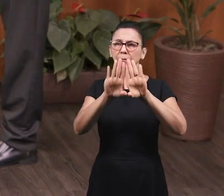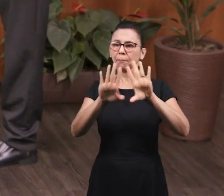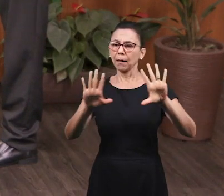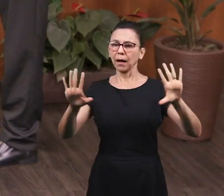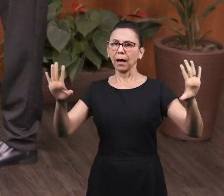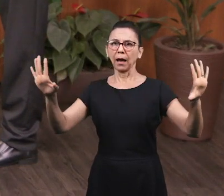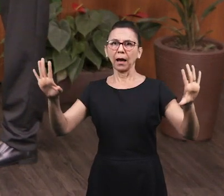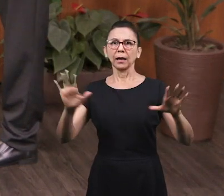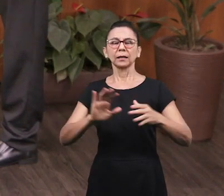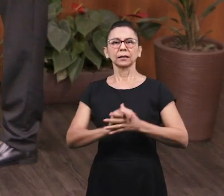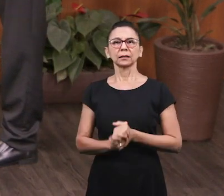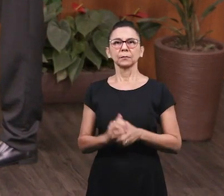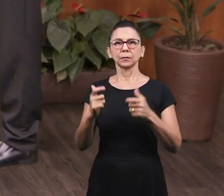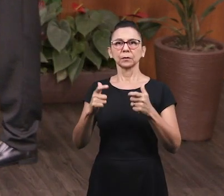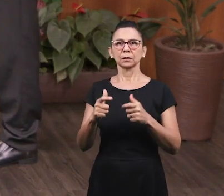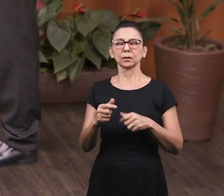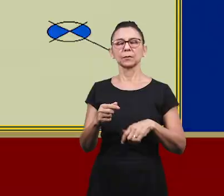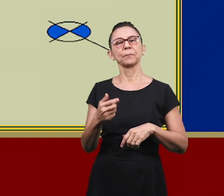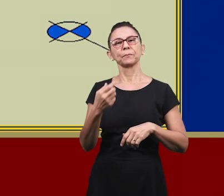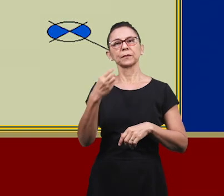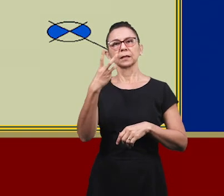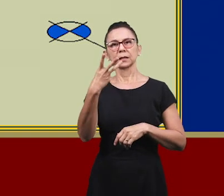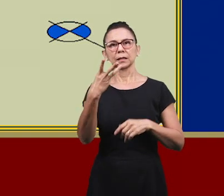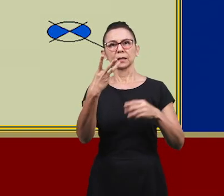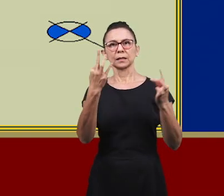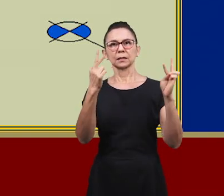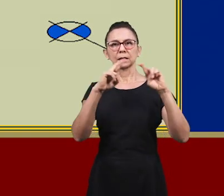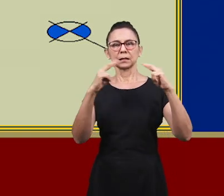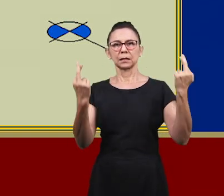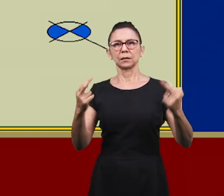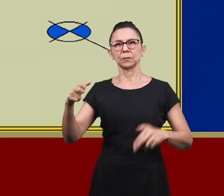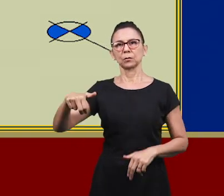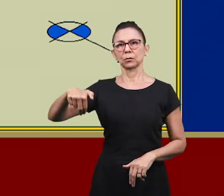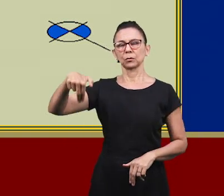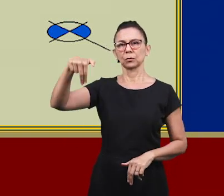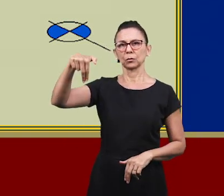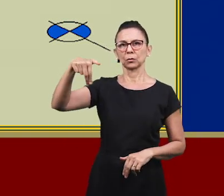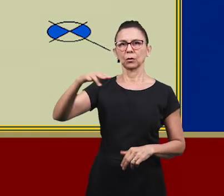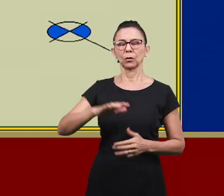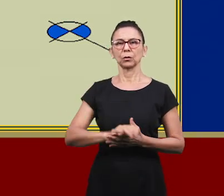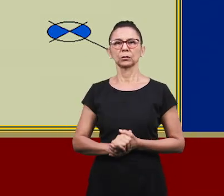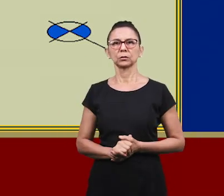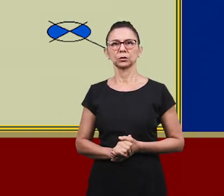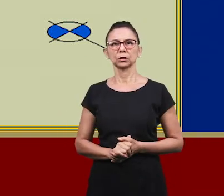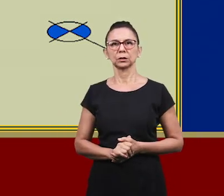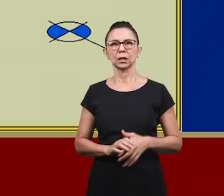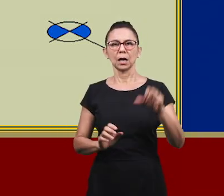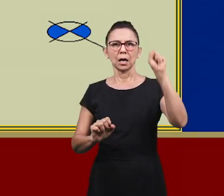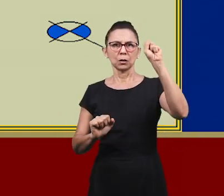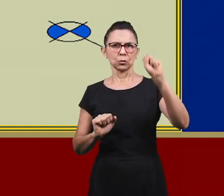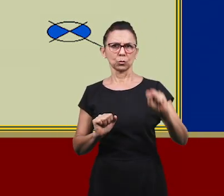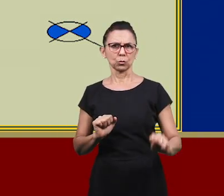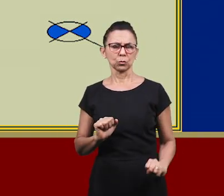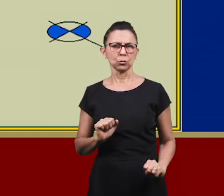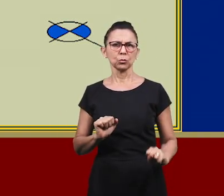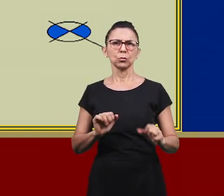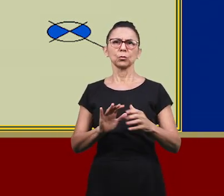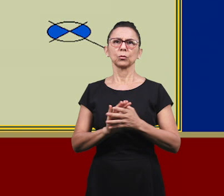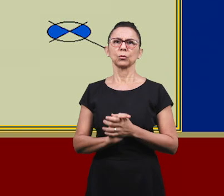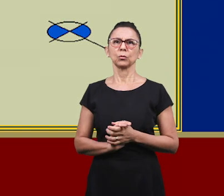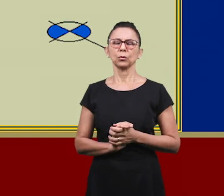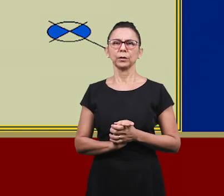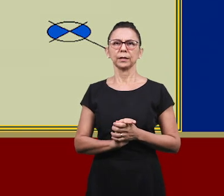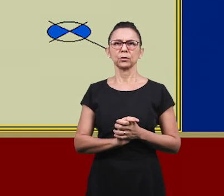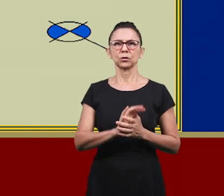la tente, la couverture de la tente et la position des tribus. 3 au nord, 3 au sud, 3